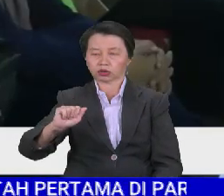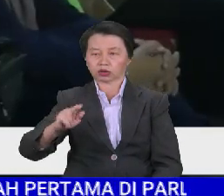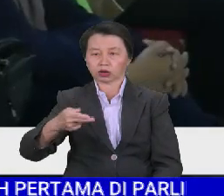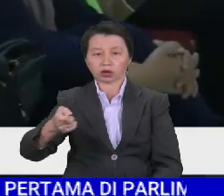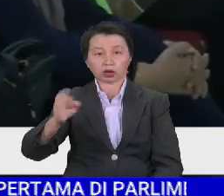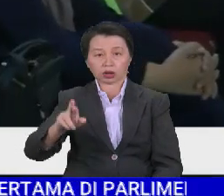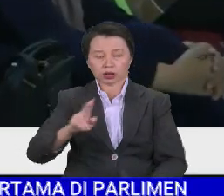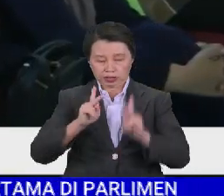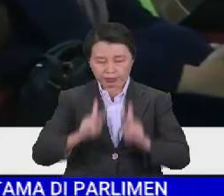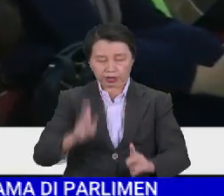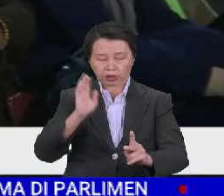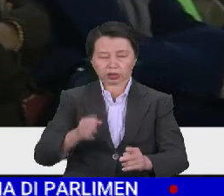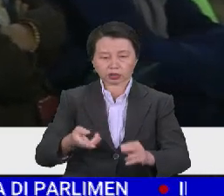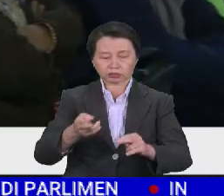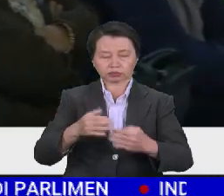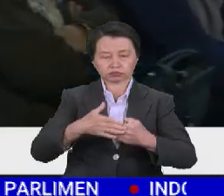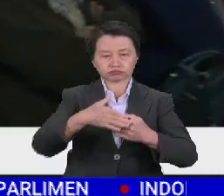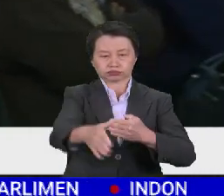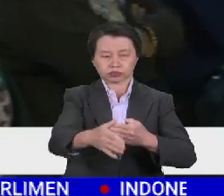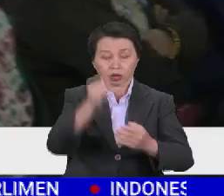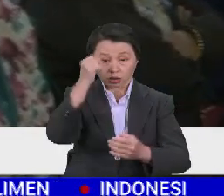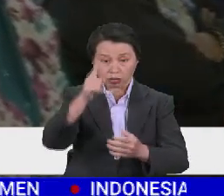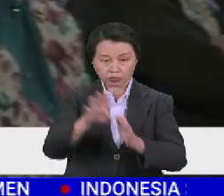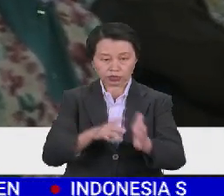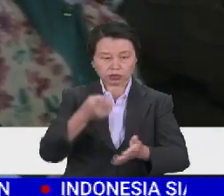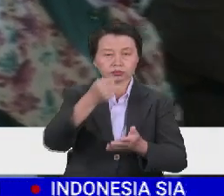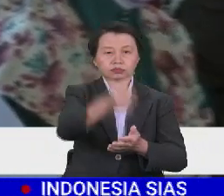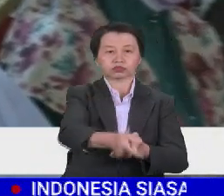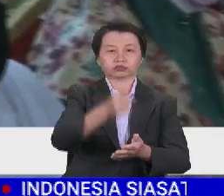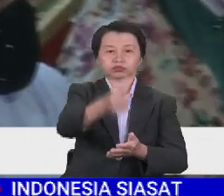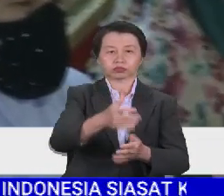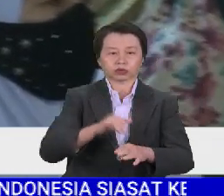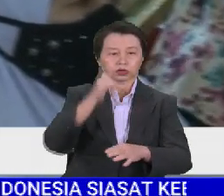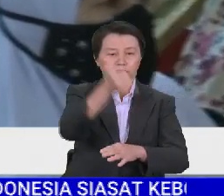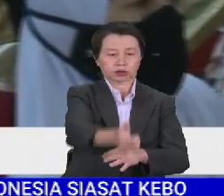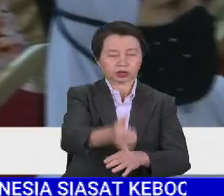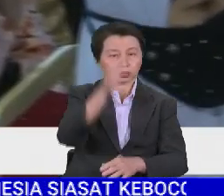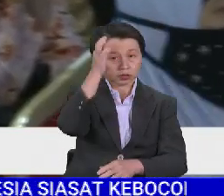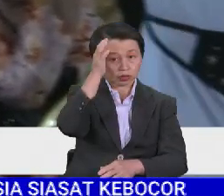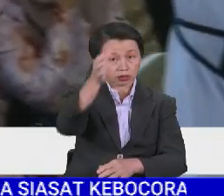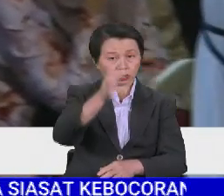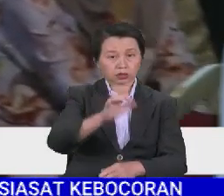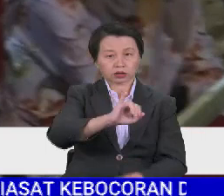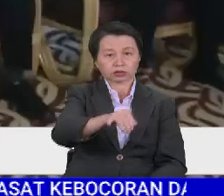pihaknya akan terus memperluas program kesadaran berwakaf secara turun Padang berkonsepkan